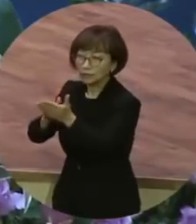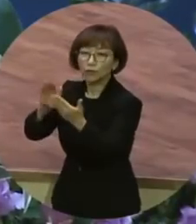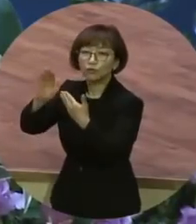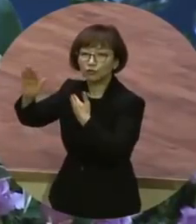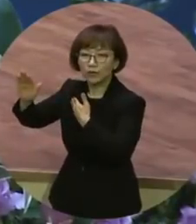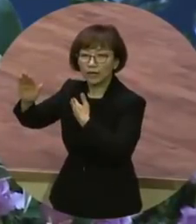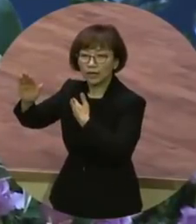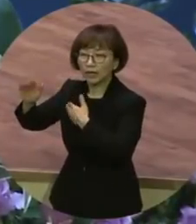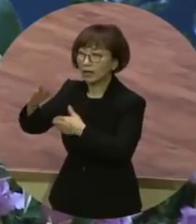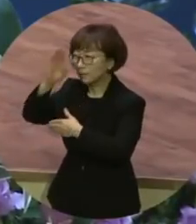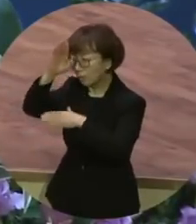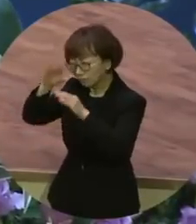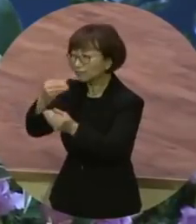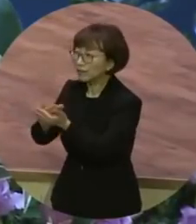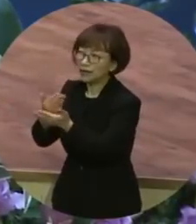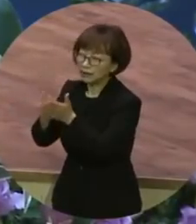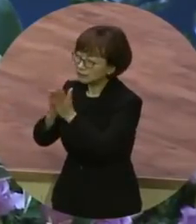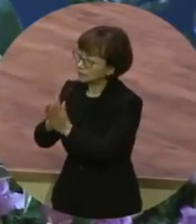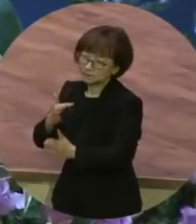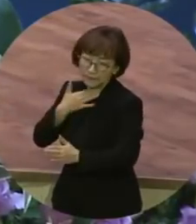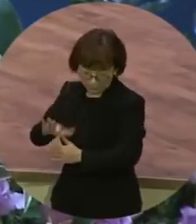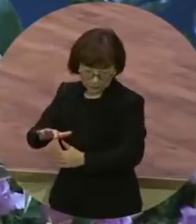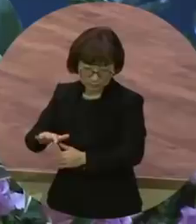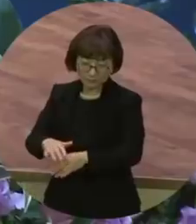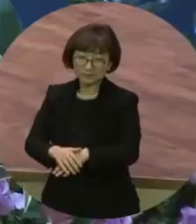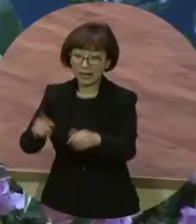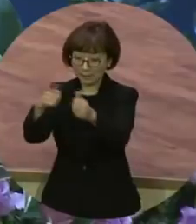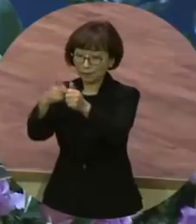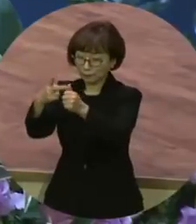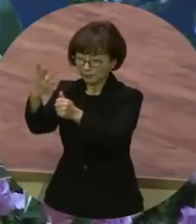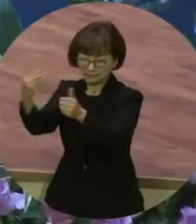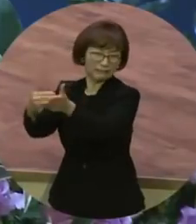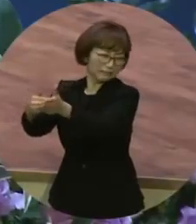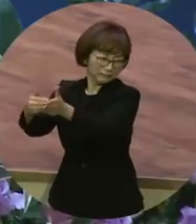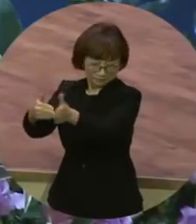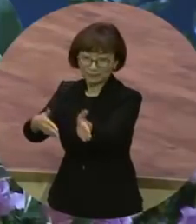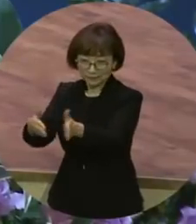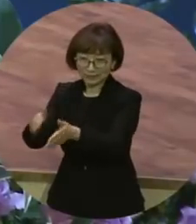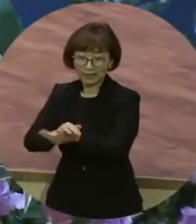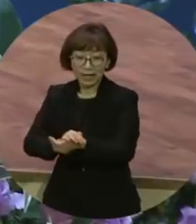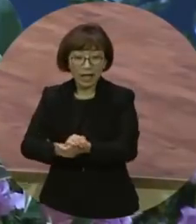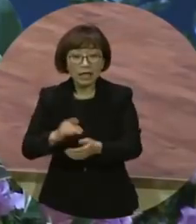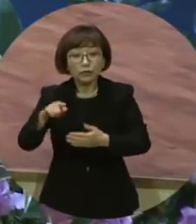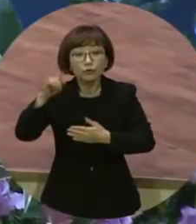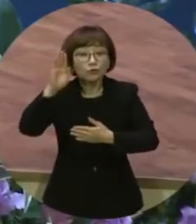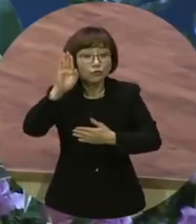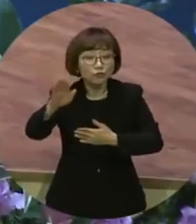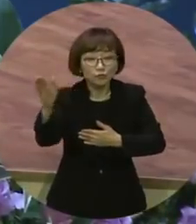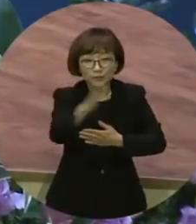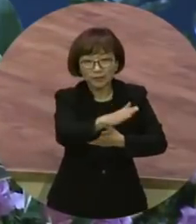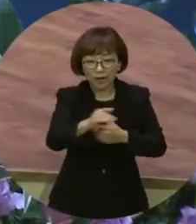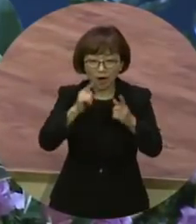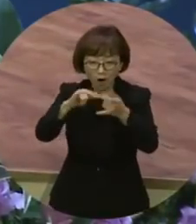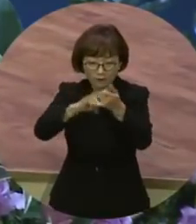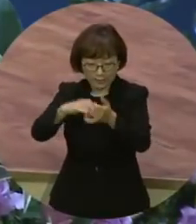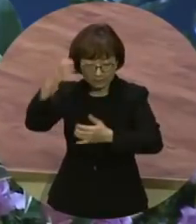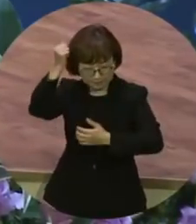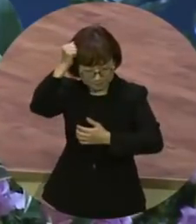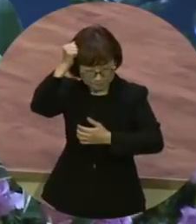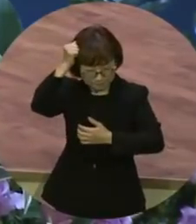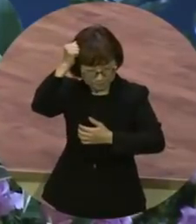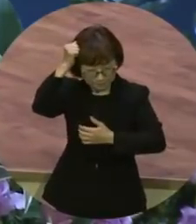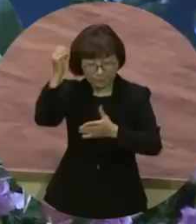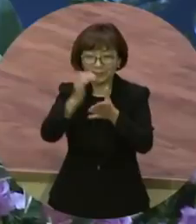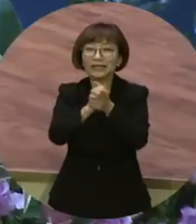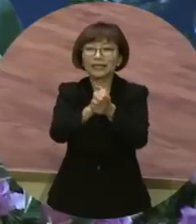어떻게 기도해야 하나님의 은혜가 머물 수 있는 기도죠? 바로 언약을 기억하는 기도를 할 때에 하나님의 은혜가